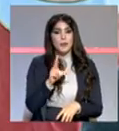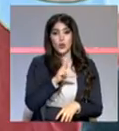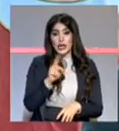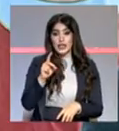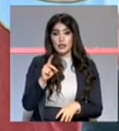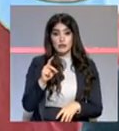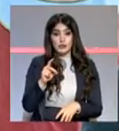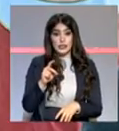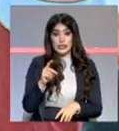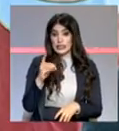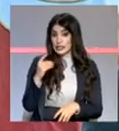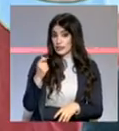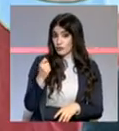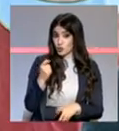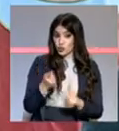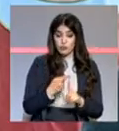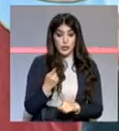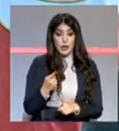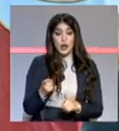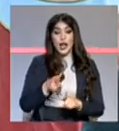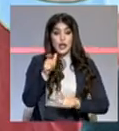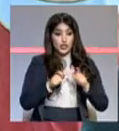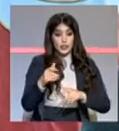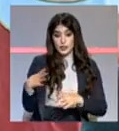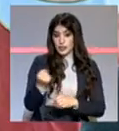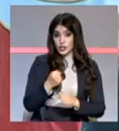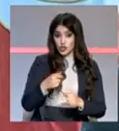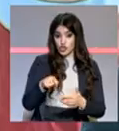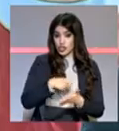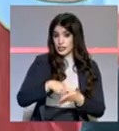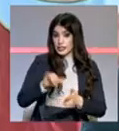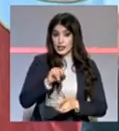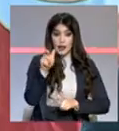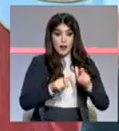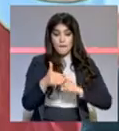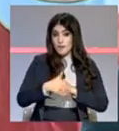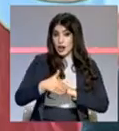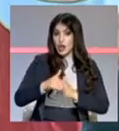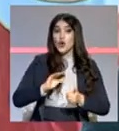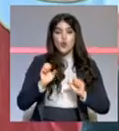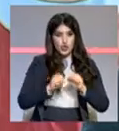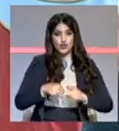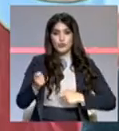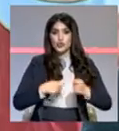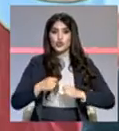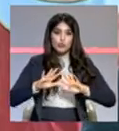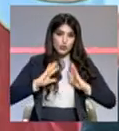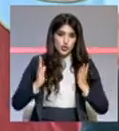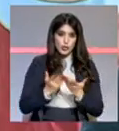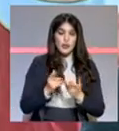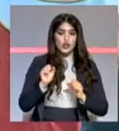دينار للطرناطة. شكون يشريو؟ يشريو الهيكل المهنية الفلاحية اللي هي التعاطجيات والتعاونيات، وكذلك تجار الجملة تجار